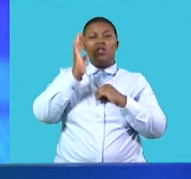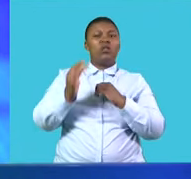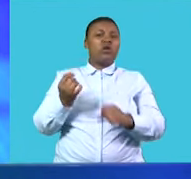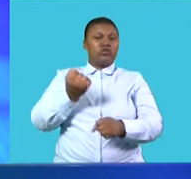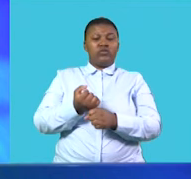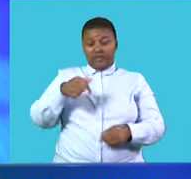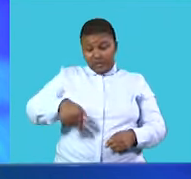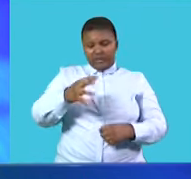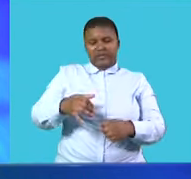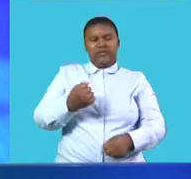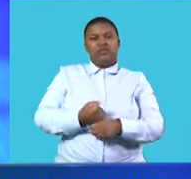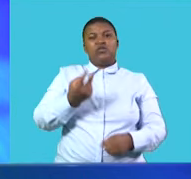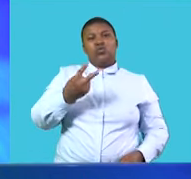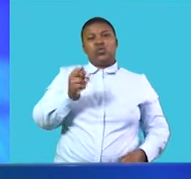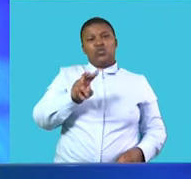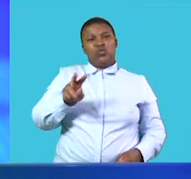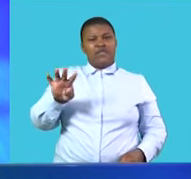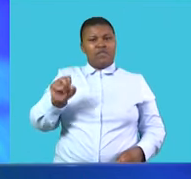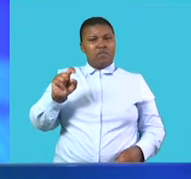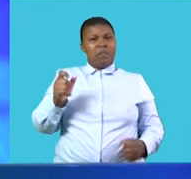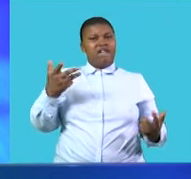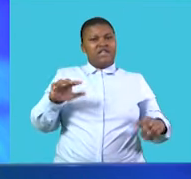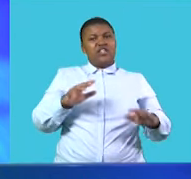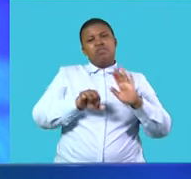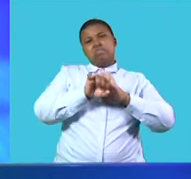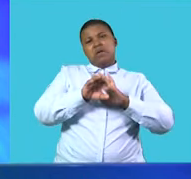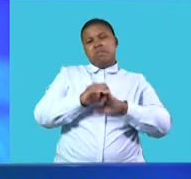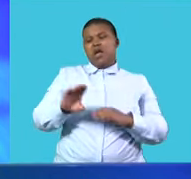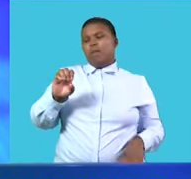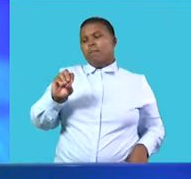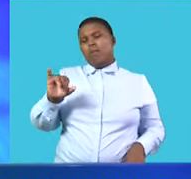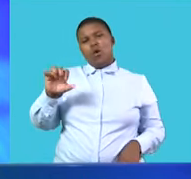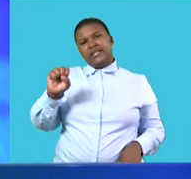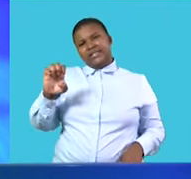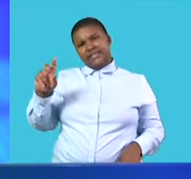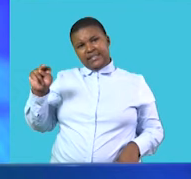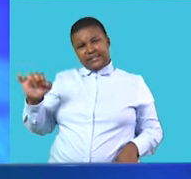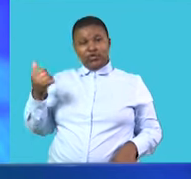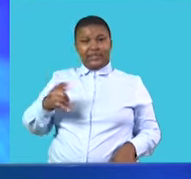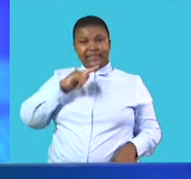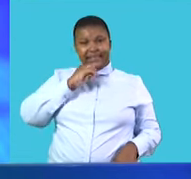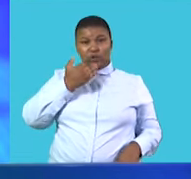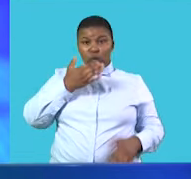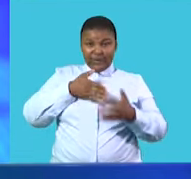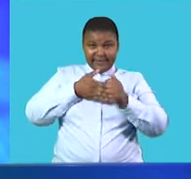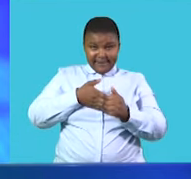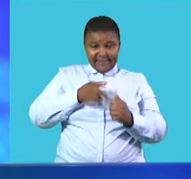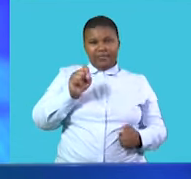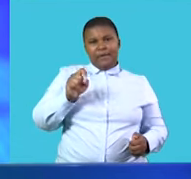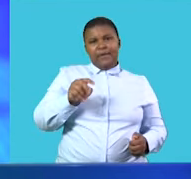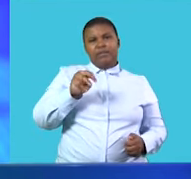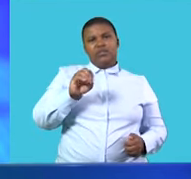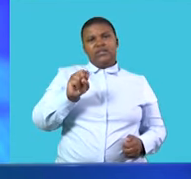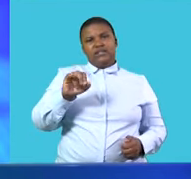esi siqinisekiso kwindibano lonondaba ebibanjelwe kwiiofisi zawo zasepoyiseni namhlanje ekuseni ebikhokelwa ngumongameli wombutho uMosiwa